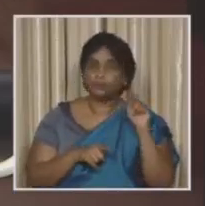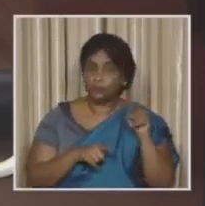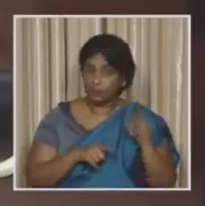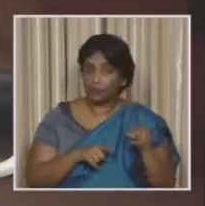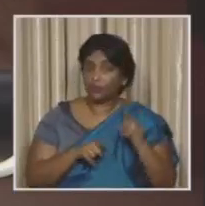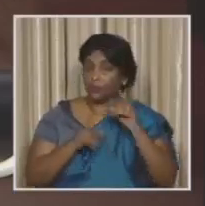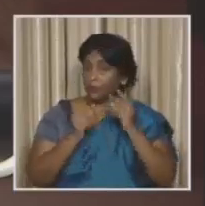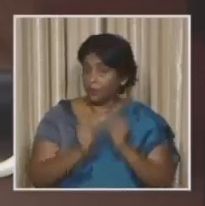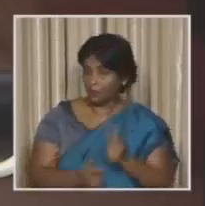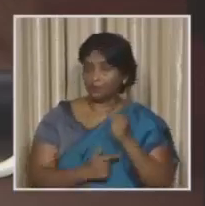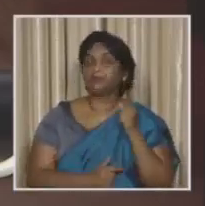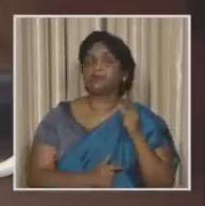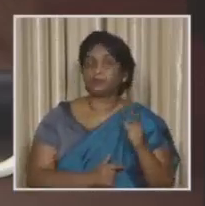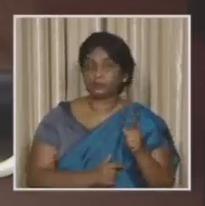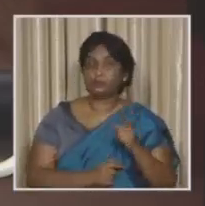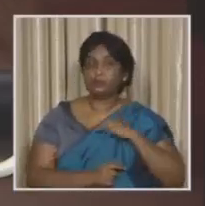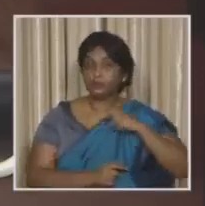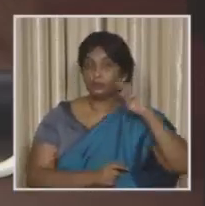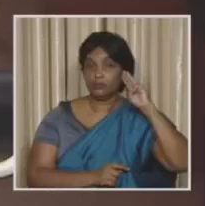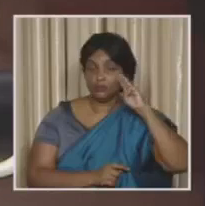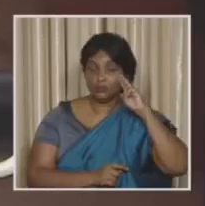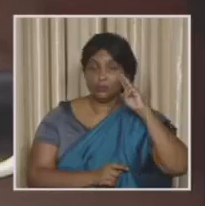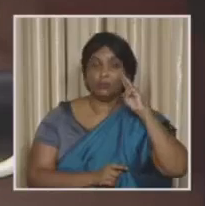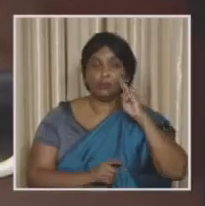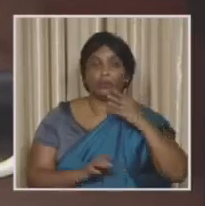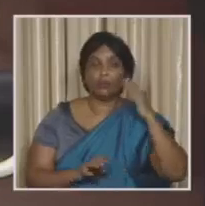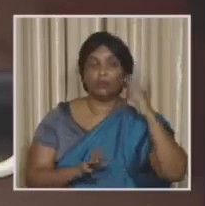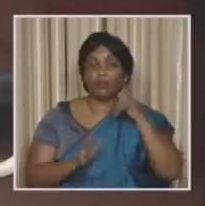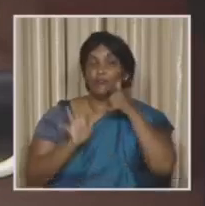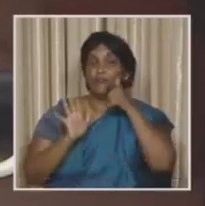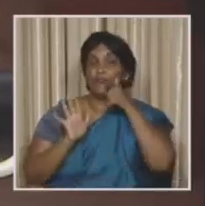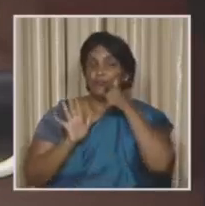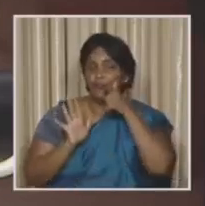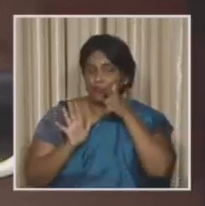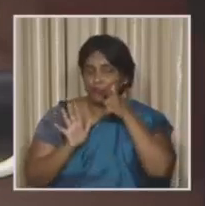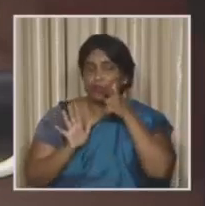ඒ විගසම ඔවුන් දිවුරුන් දීමුගේ බයත් කිරීමේ වීඩියෝව